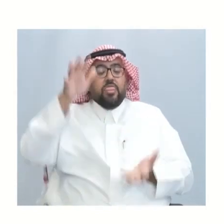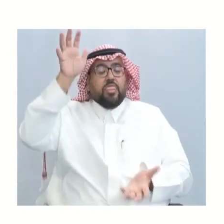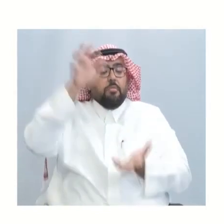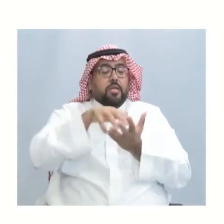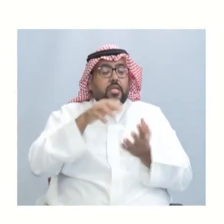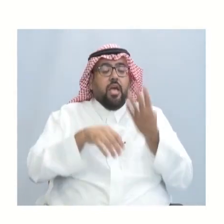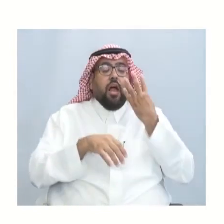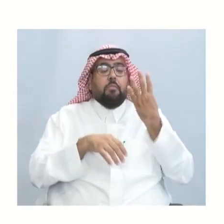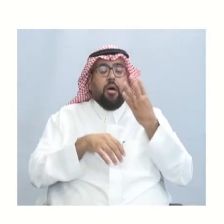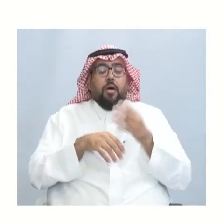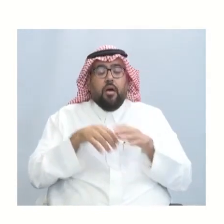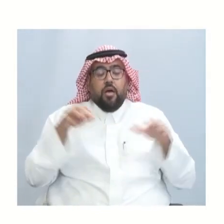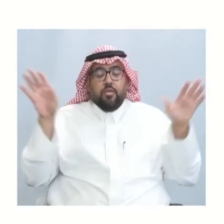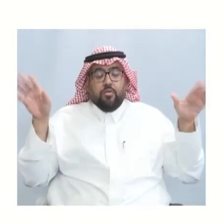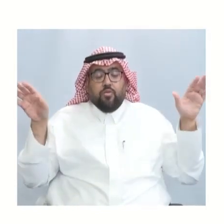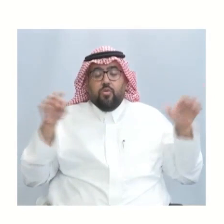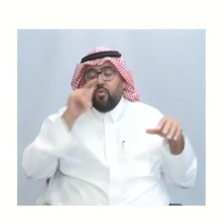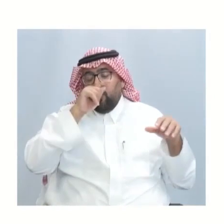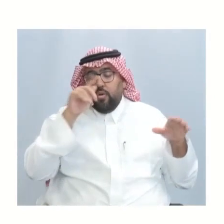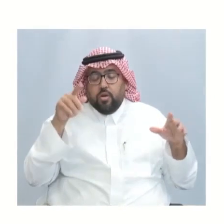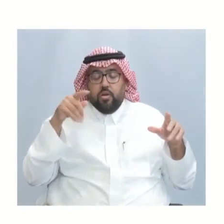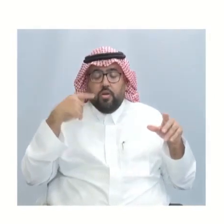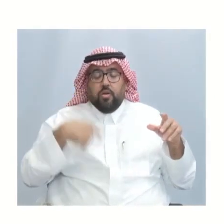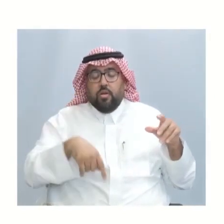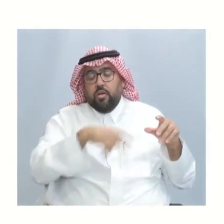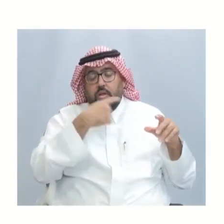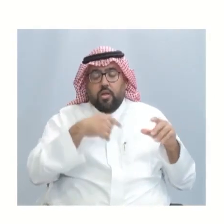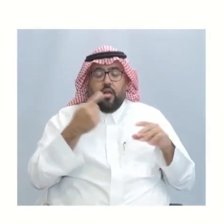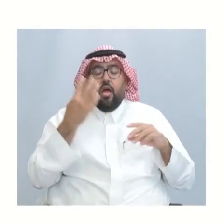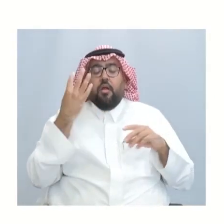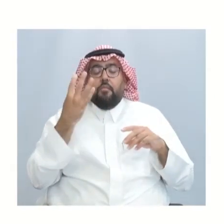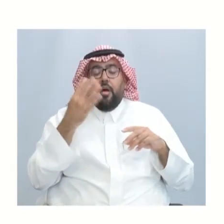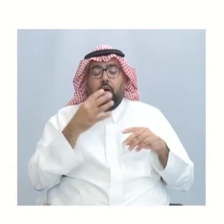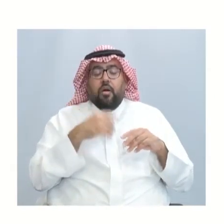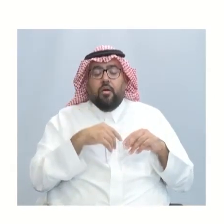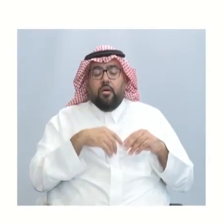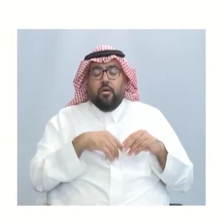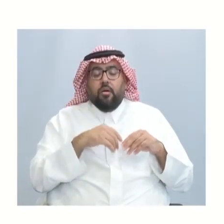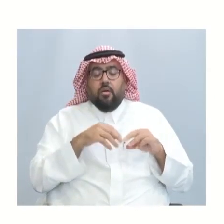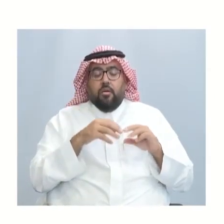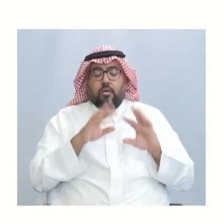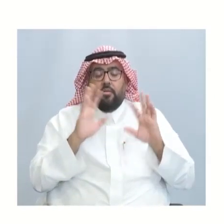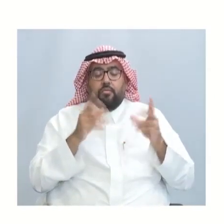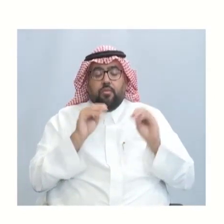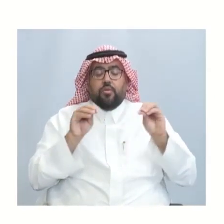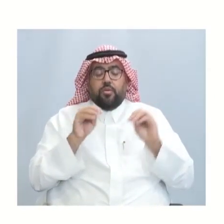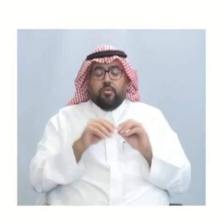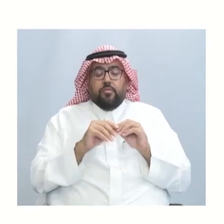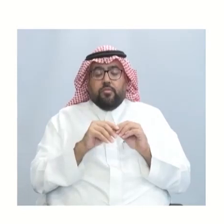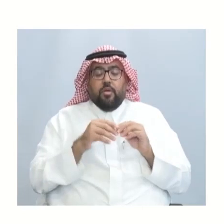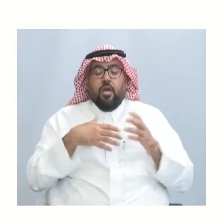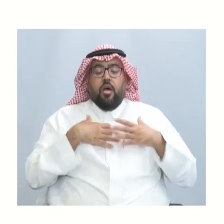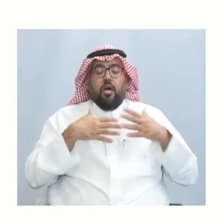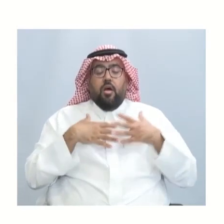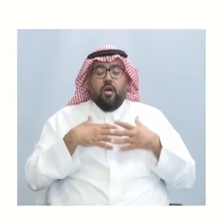الطيور والثديات لها اربع حجرات الدوره الدمويه في الزواحف والطيور والثديات تكون مزدوجه التنفس